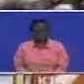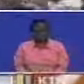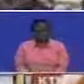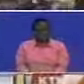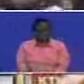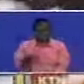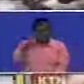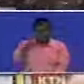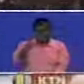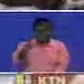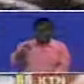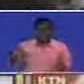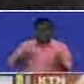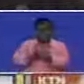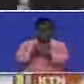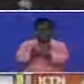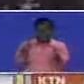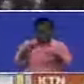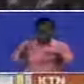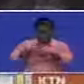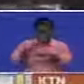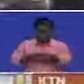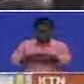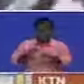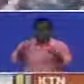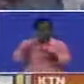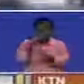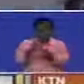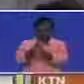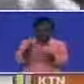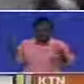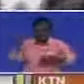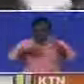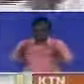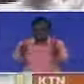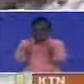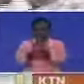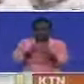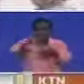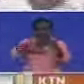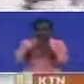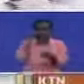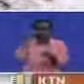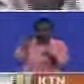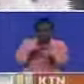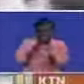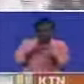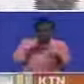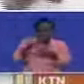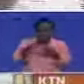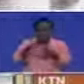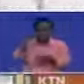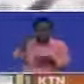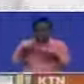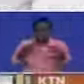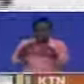Ukiona vielea vimeundwa, matokeo bora huchangiwa na ushirikiano wa wahusika wote na mazingira bora ya masomo. Safari ya miaka 4 ya elimu ya